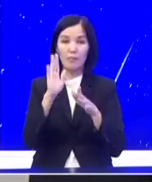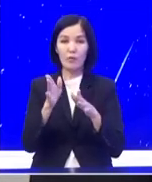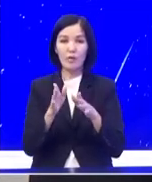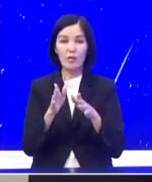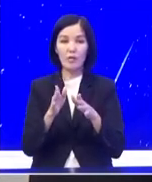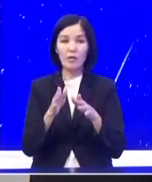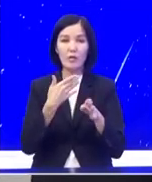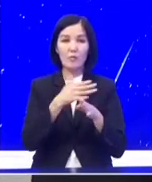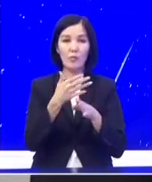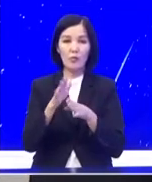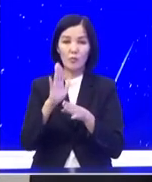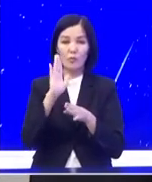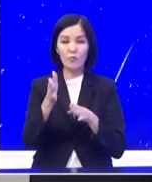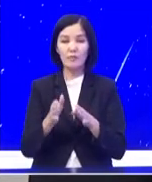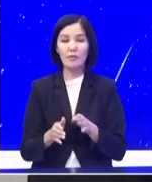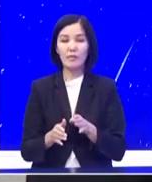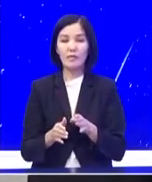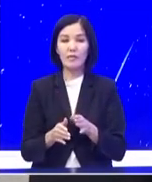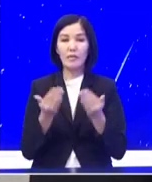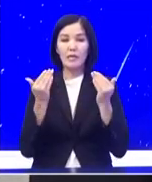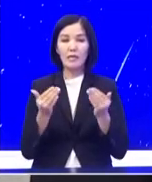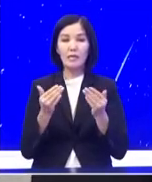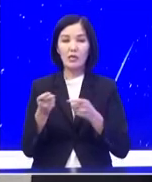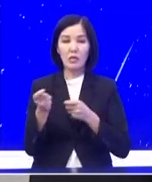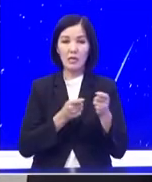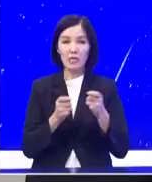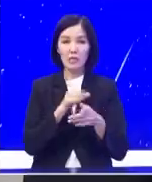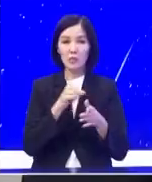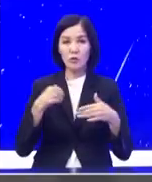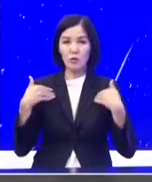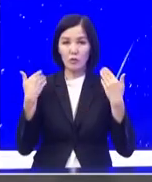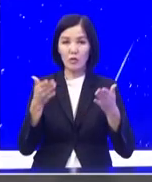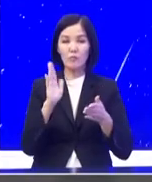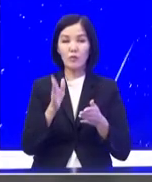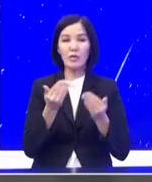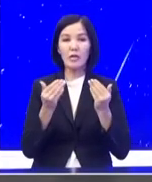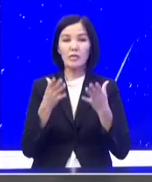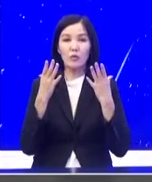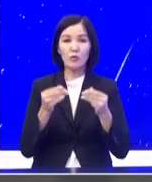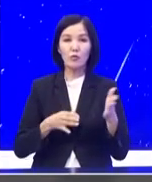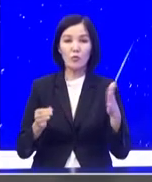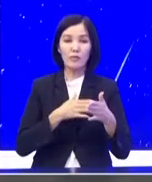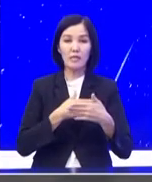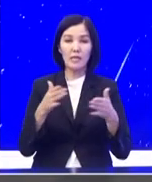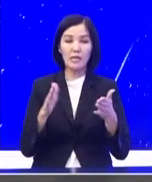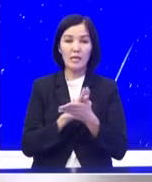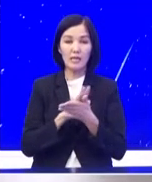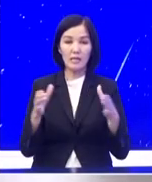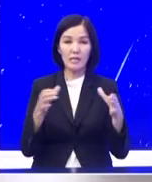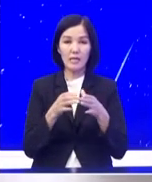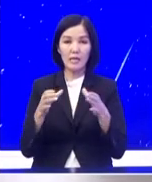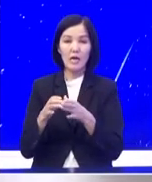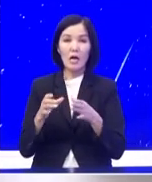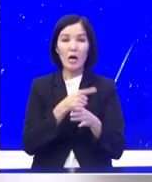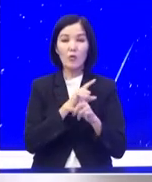бөліп, барлық аудан қалаларға бөліп жібердік. Енді аудандағы жетекшілеріміз оны ұсынатын болады. Қазіргі таңда облыс еріктілері күш біріктіріп,